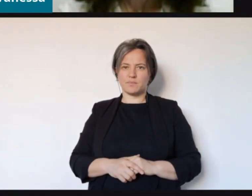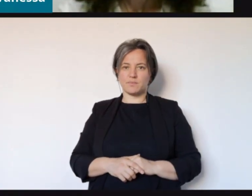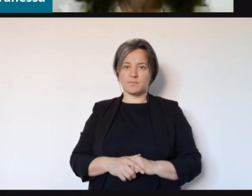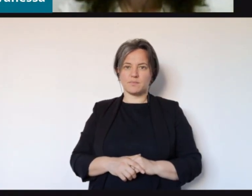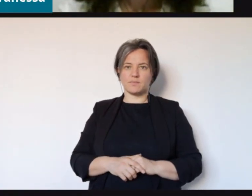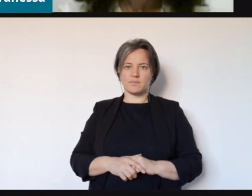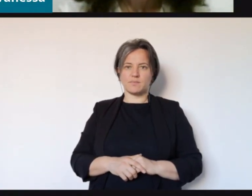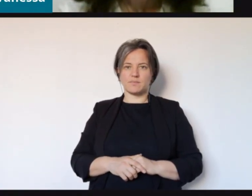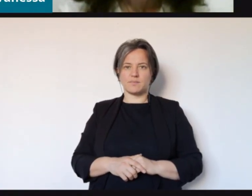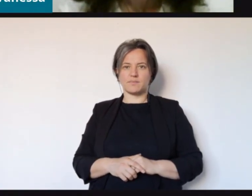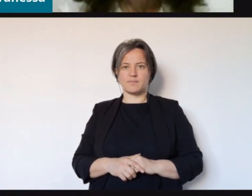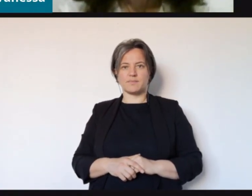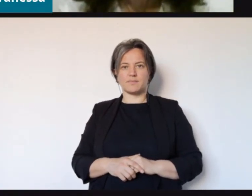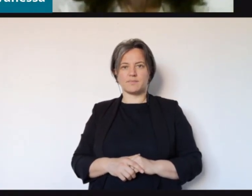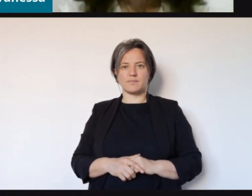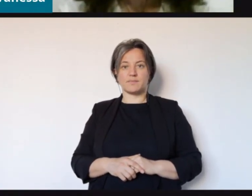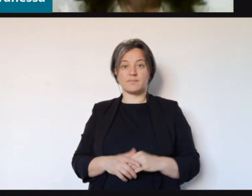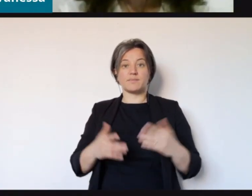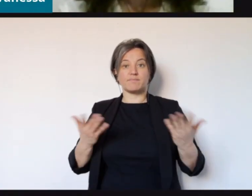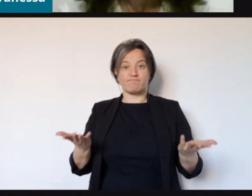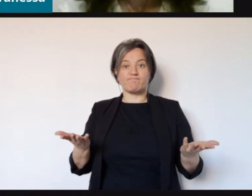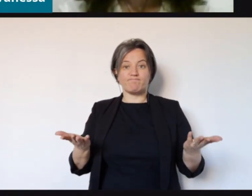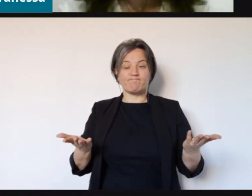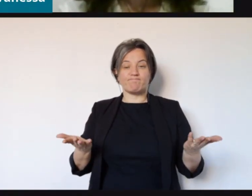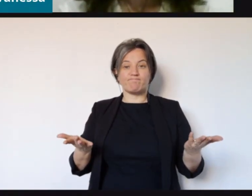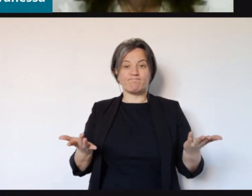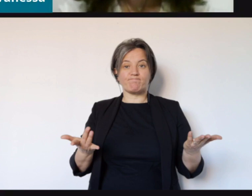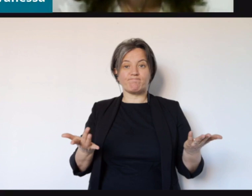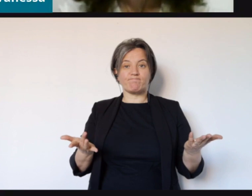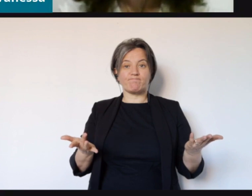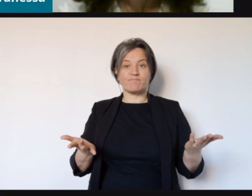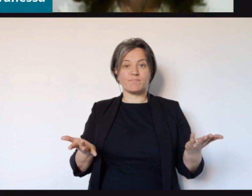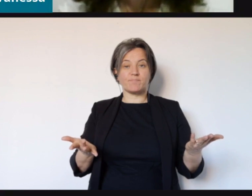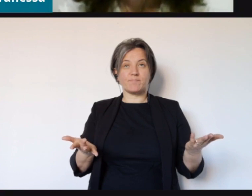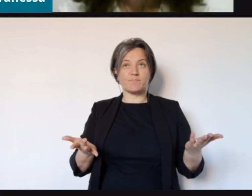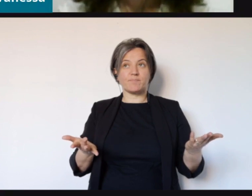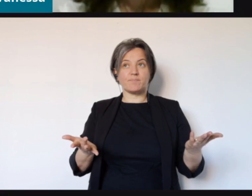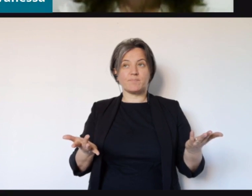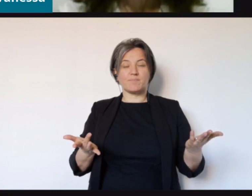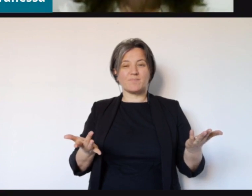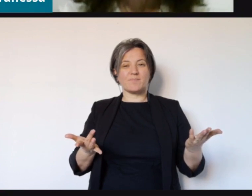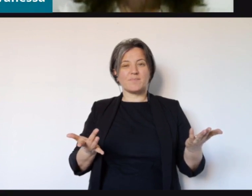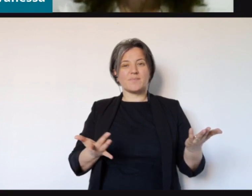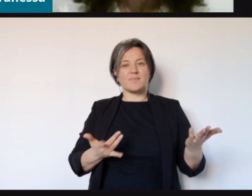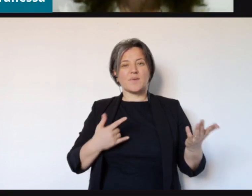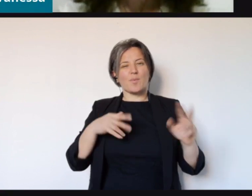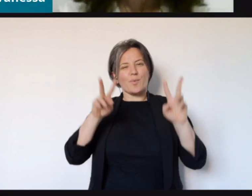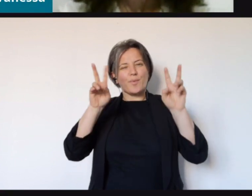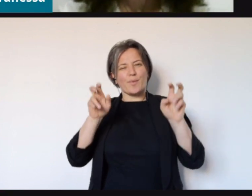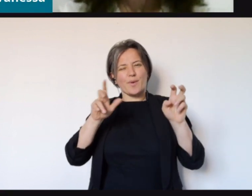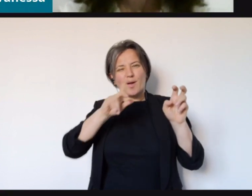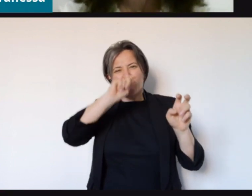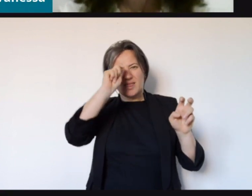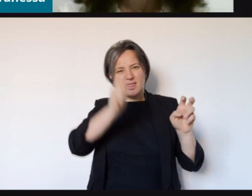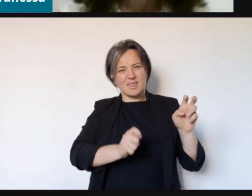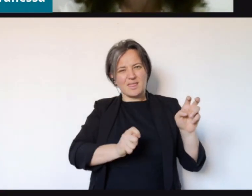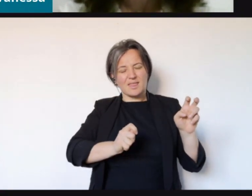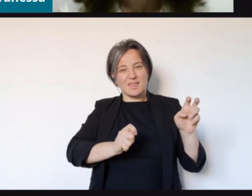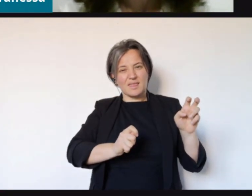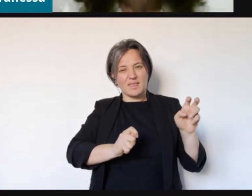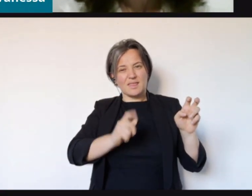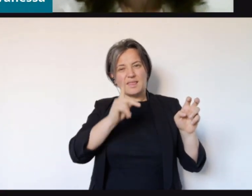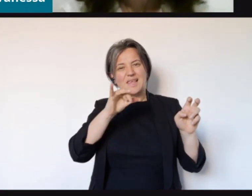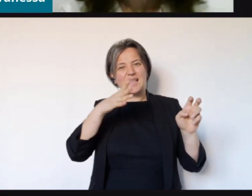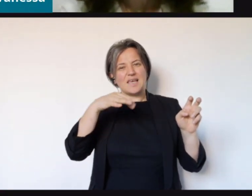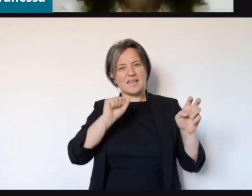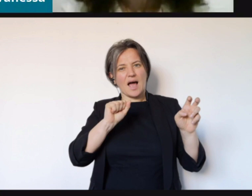Allora, rispetto alla dignità mi riferirei più all'articolo 2 della Costituzione e